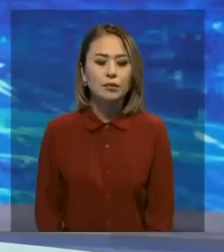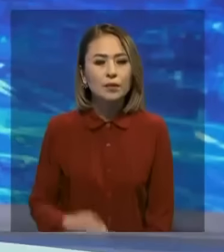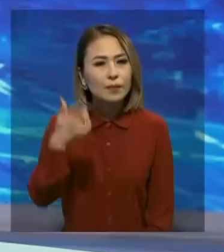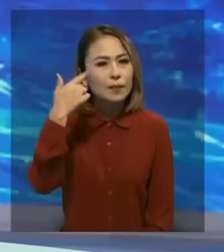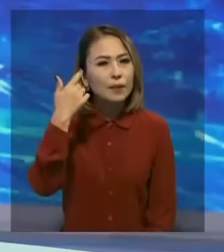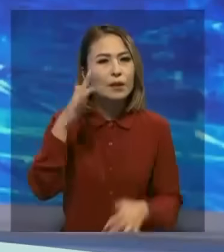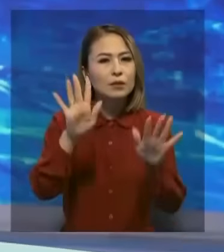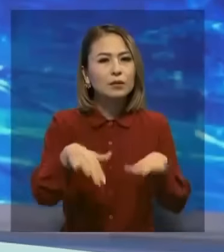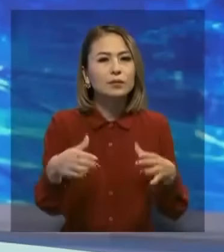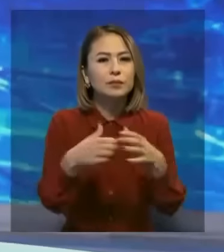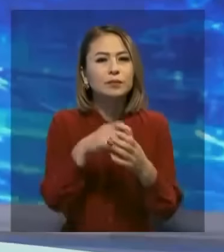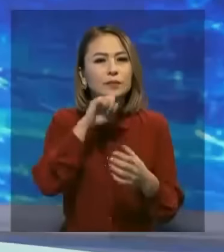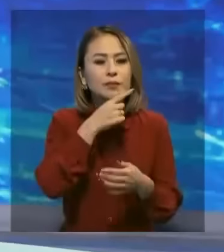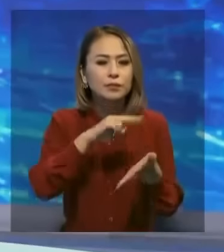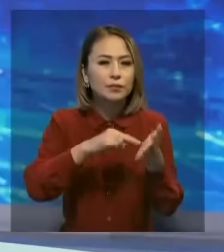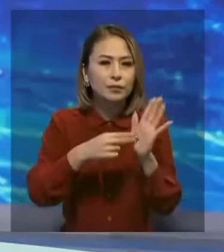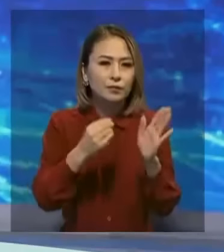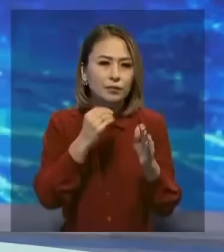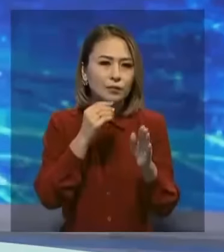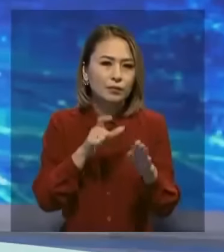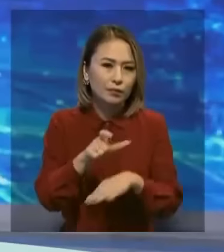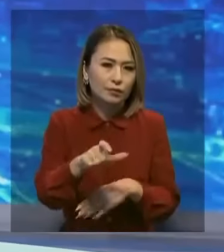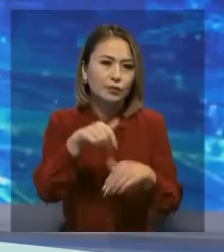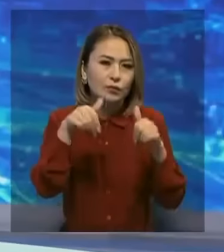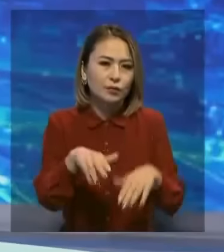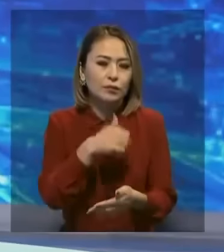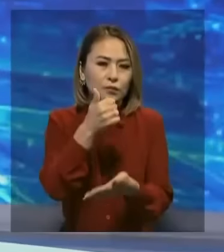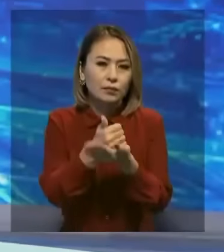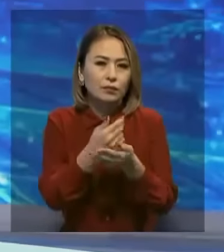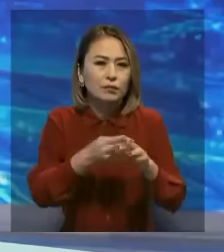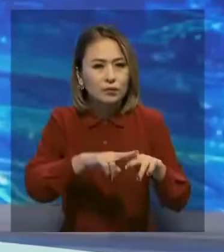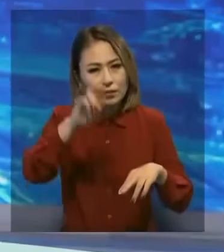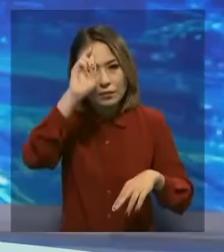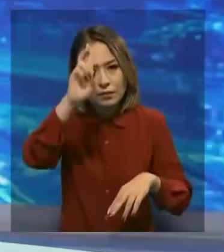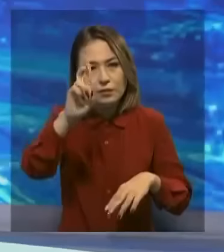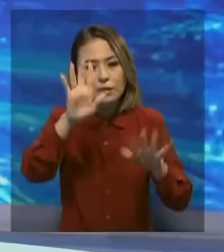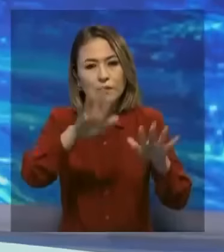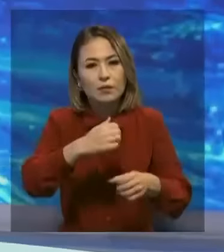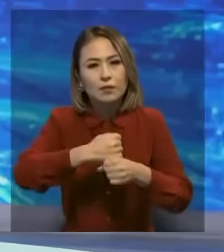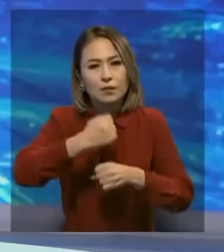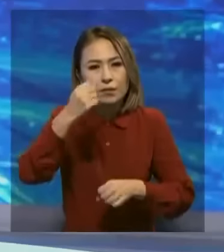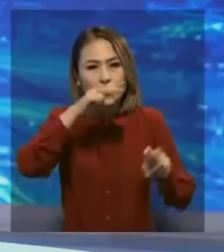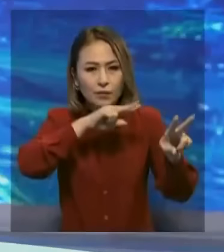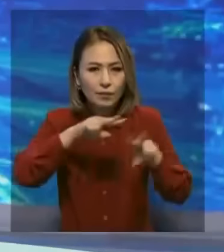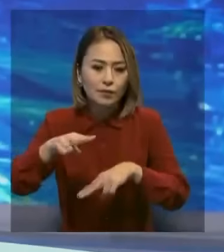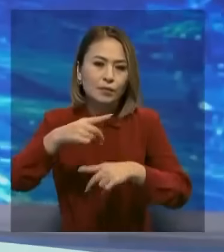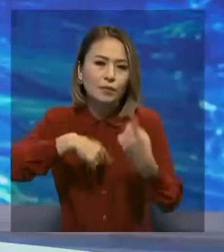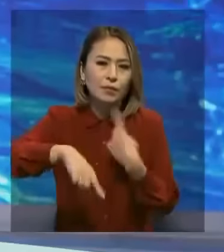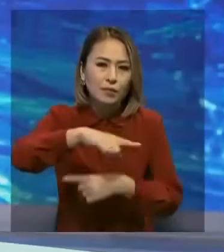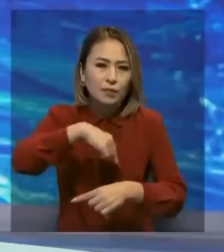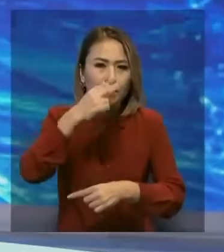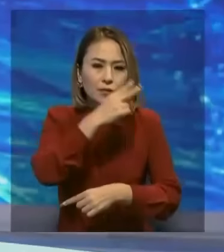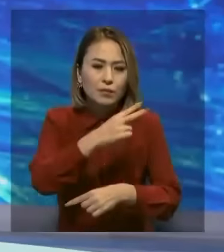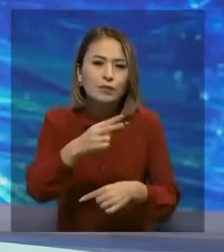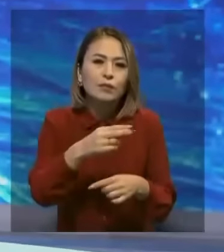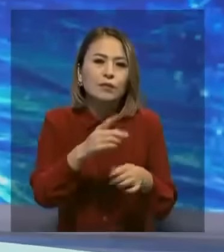Қырғызстан үкіметі ел экономикасын жоспарлы жолға салуды шешті. Ел басшылығының пікірінше, мемлекет жағынан қатаң бақылау